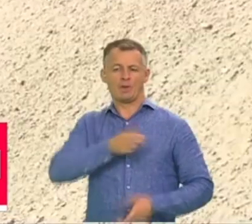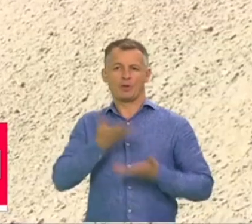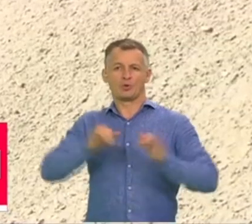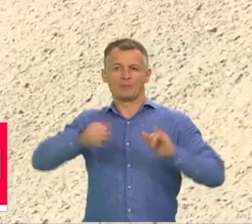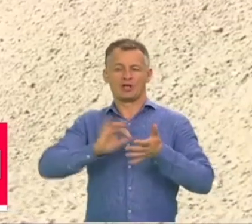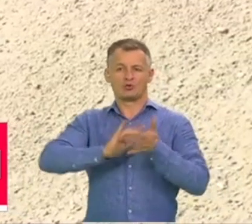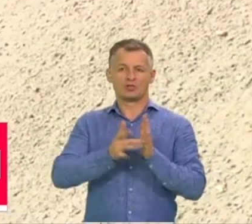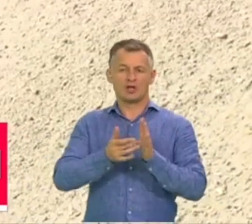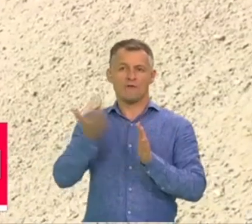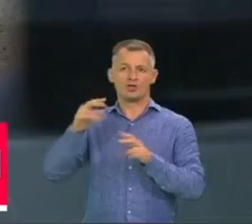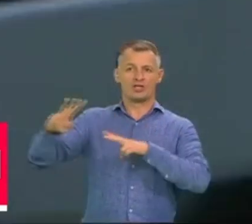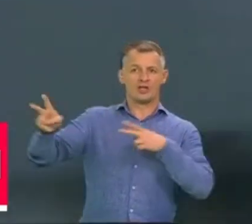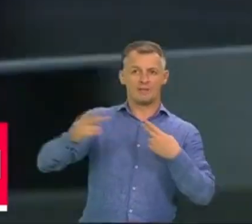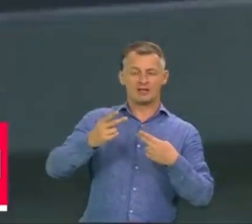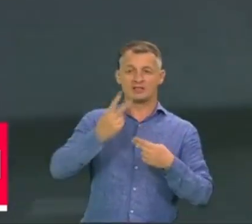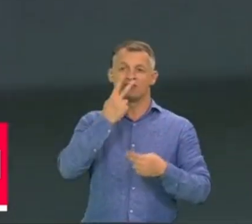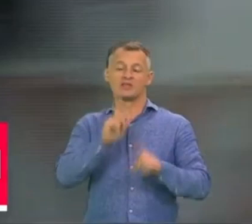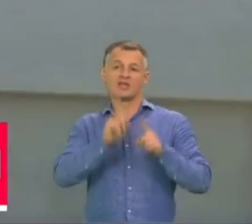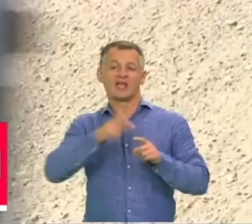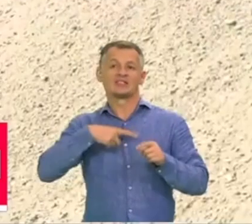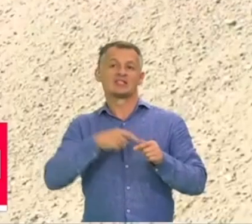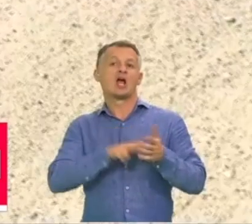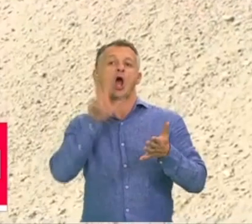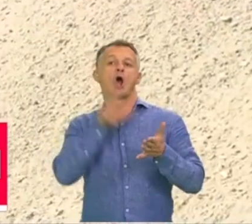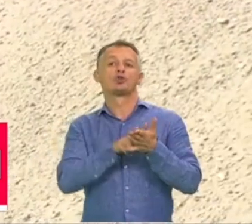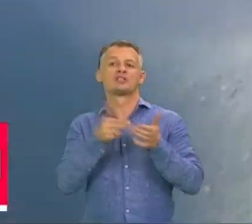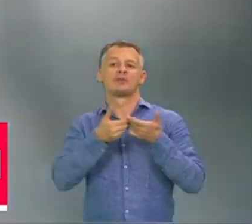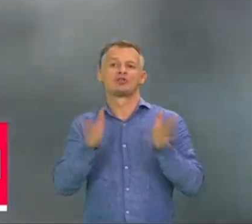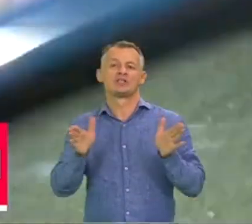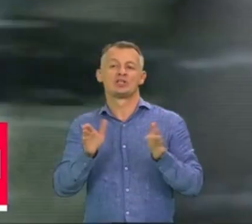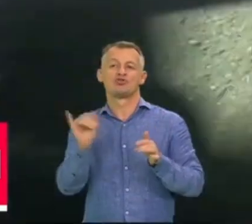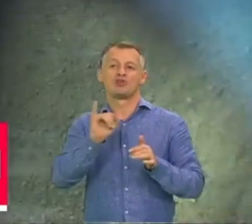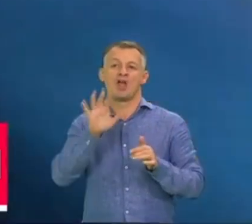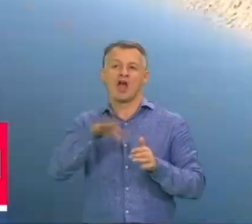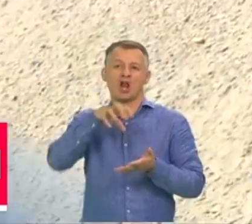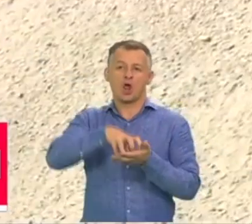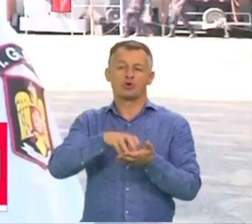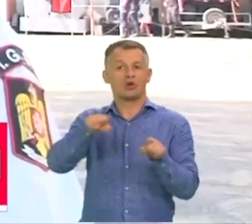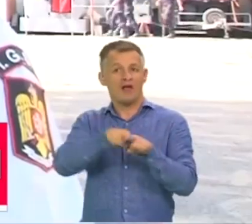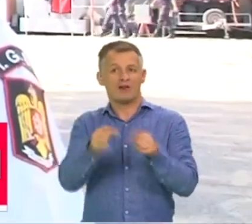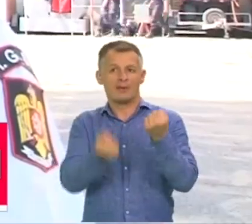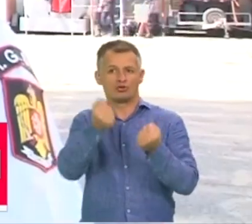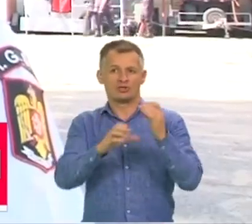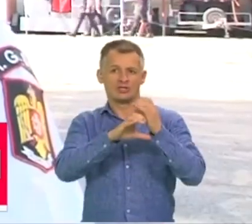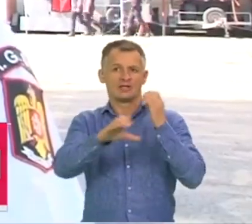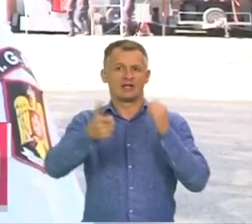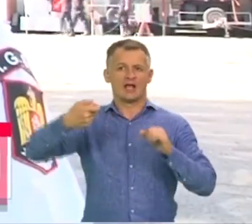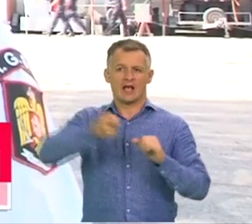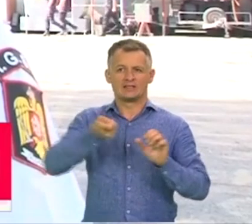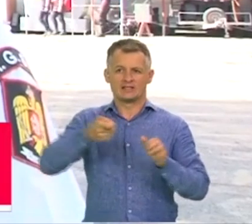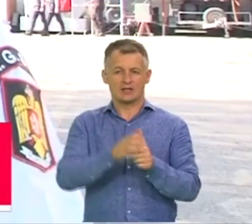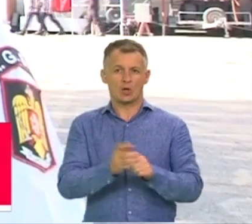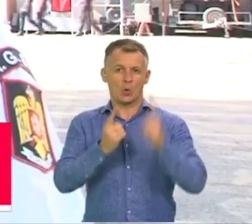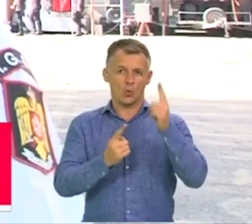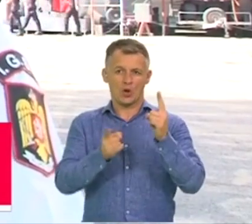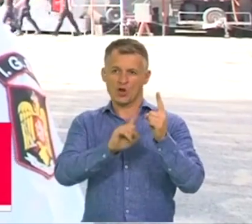fața locului să verifice dacă există autorizații de funcționare pentru cei care dețin spațiul și implicit cisternele. Una fiind nefuncțională, iar